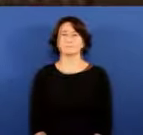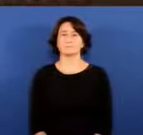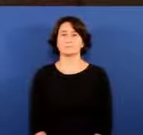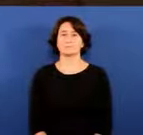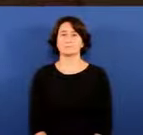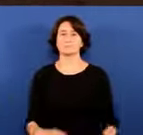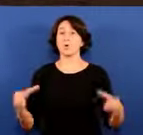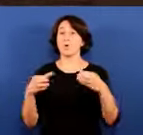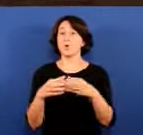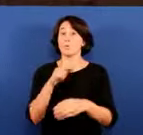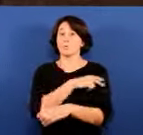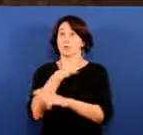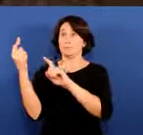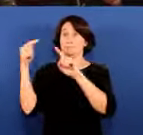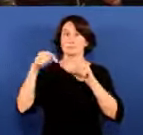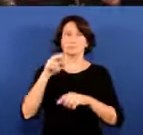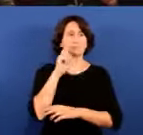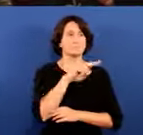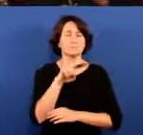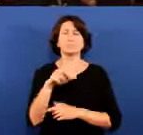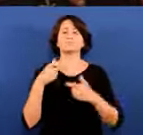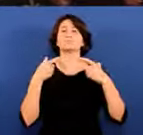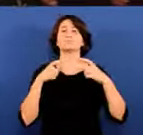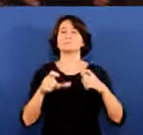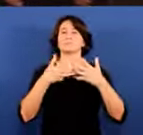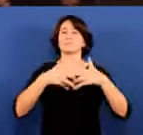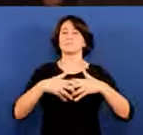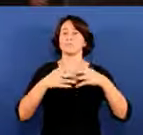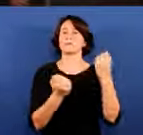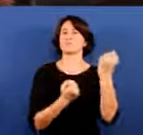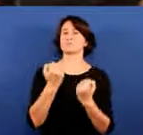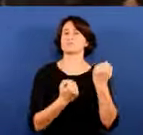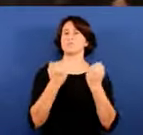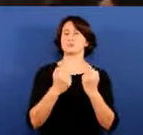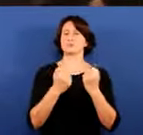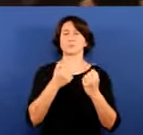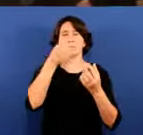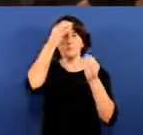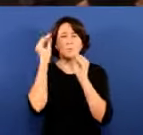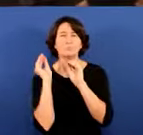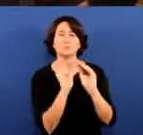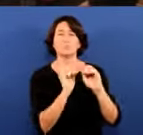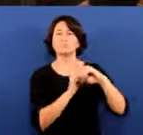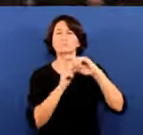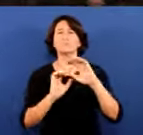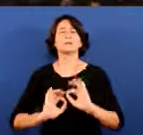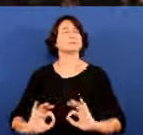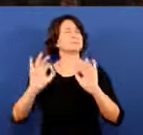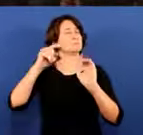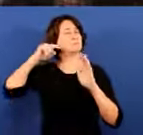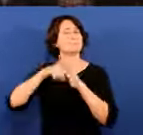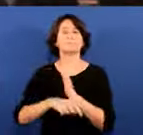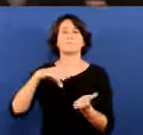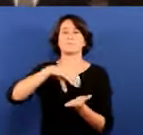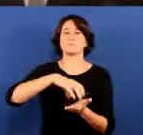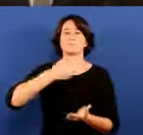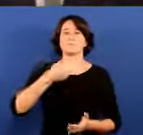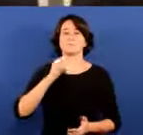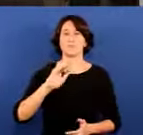zehar automozioaren arloko euskal automobilgintzaren xehetasun guztiak azaldu dizkie, eta bereziki Automotive Intelligence Center